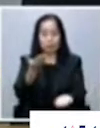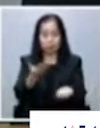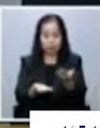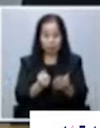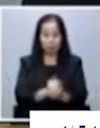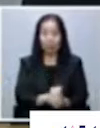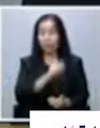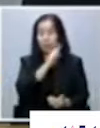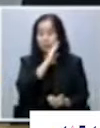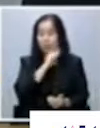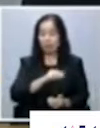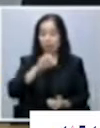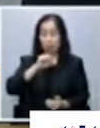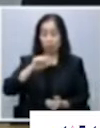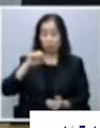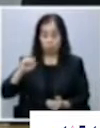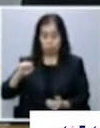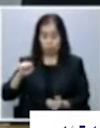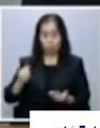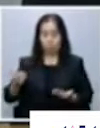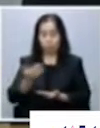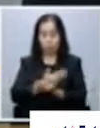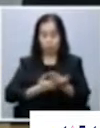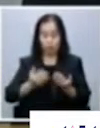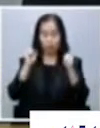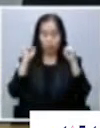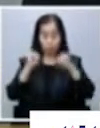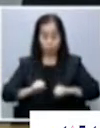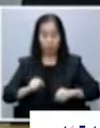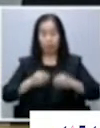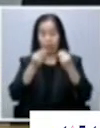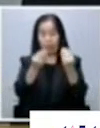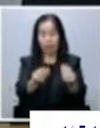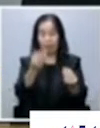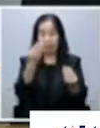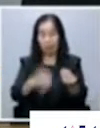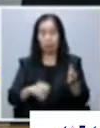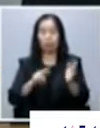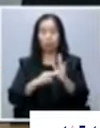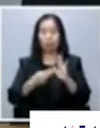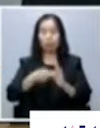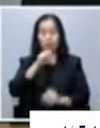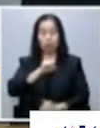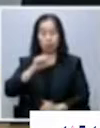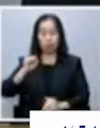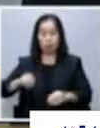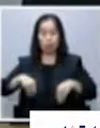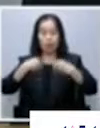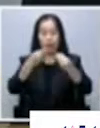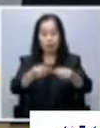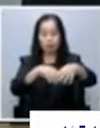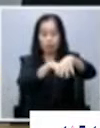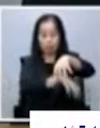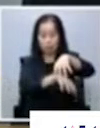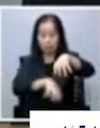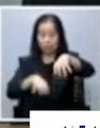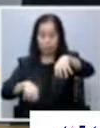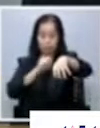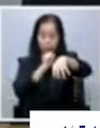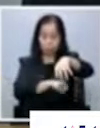สภาผู้แทนราษฎรให้ความเห็นชอบนั้นเนี่ยหมายความว่าเราให้ความเห็นชอบในแต่ละส่วนงานเป็นต้นว่